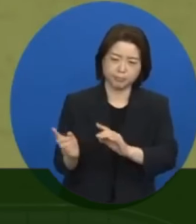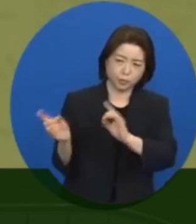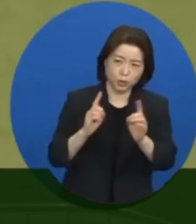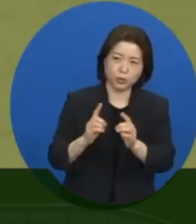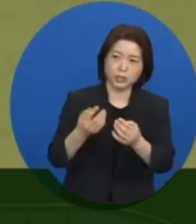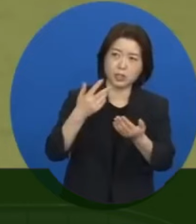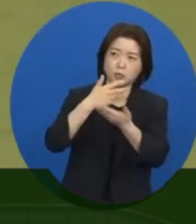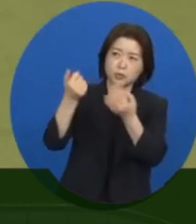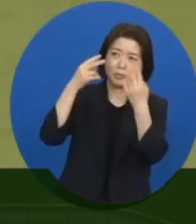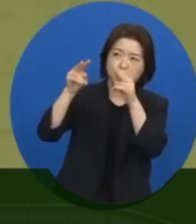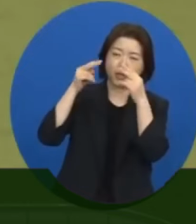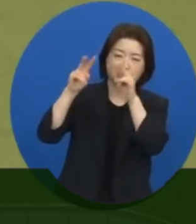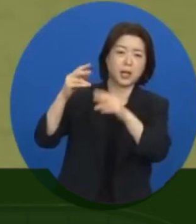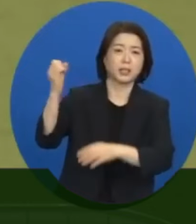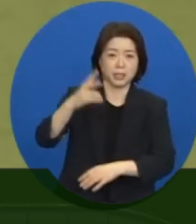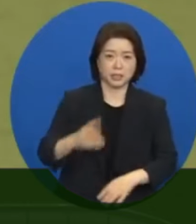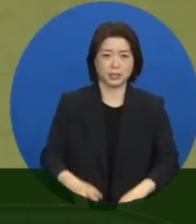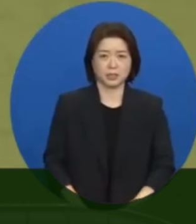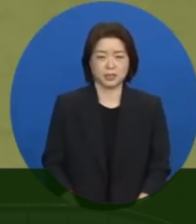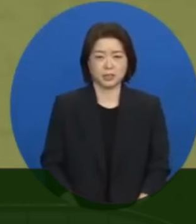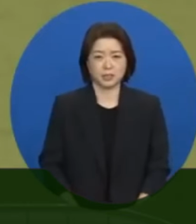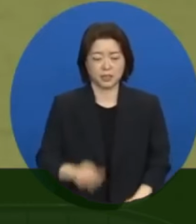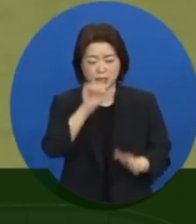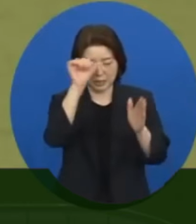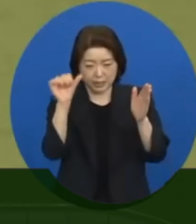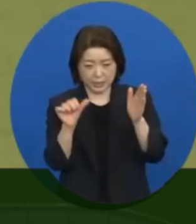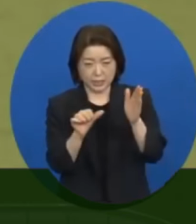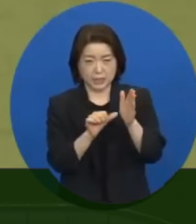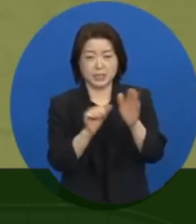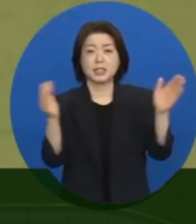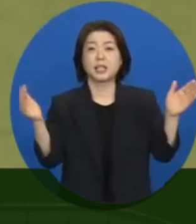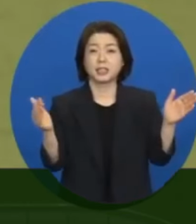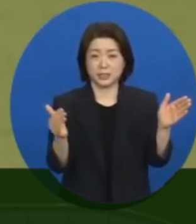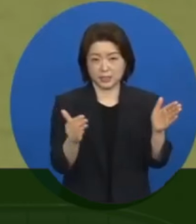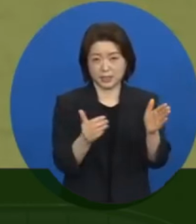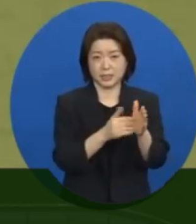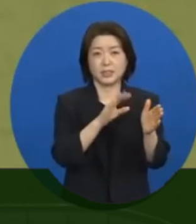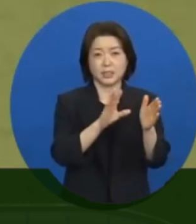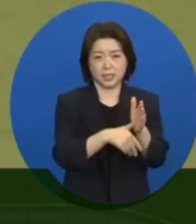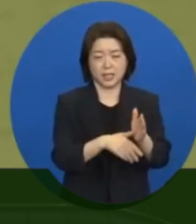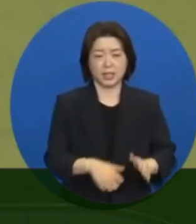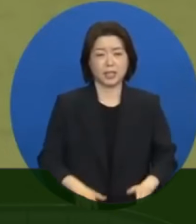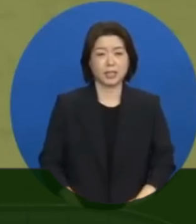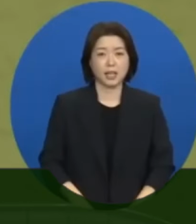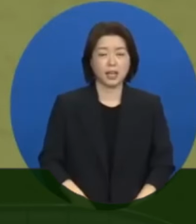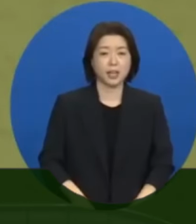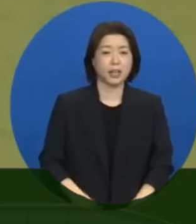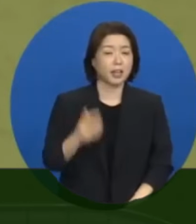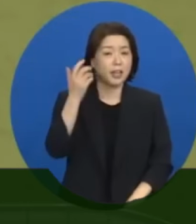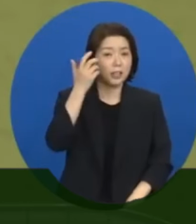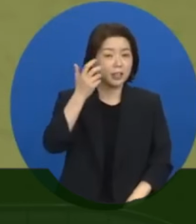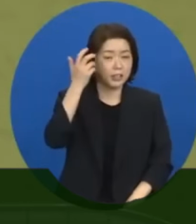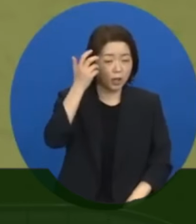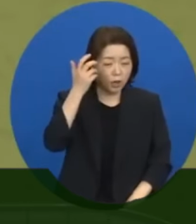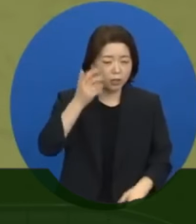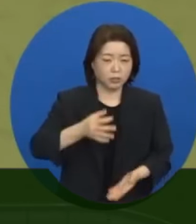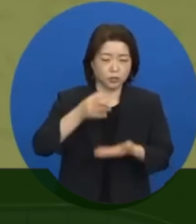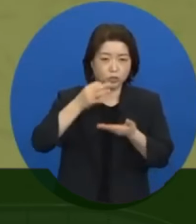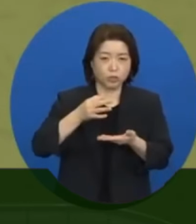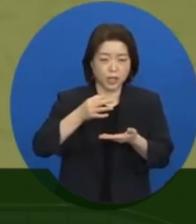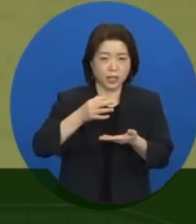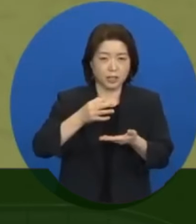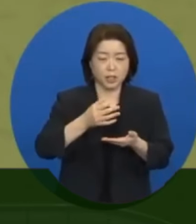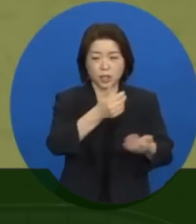할 때에 나의이 영적인 유산을 꼭 넘겨 주고 싶다 누구에게 자손들에게